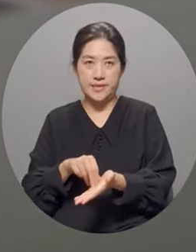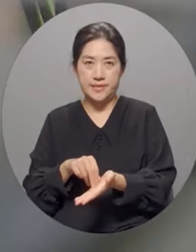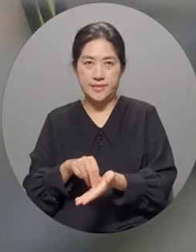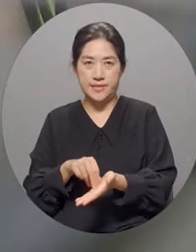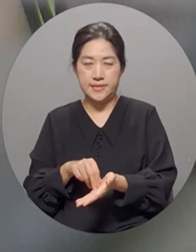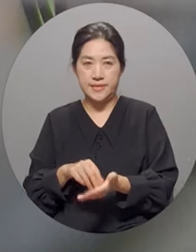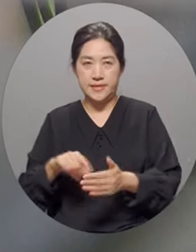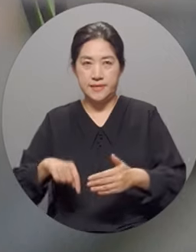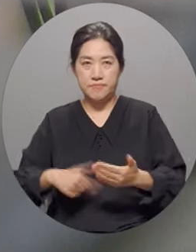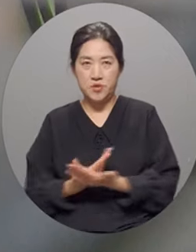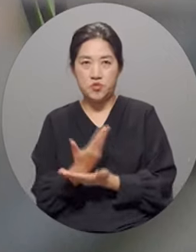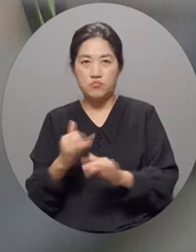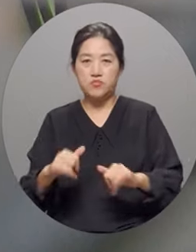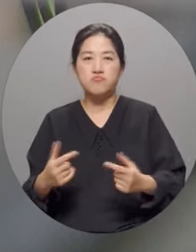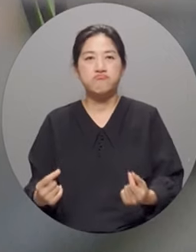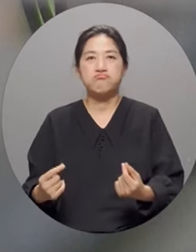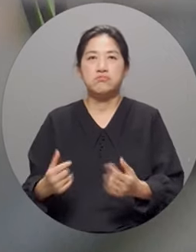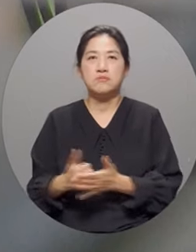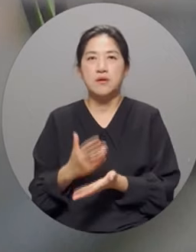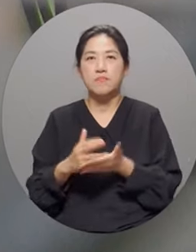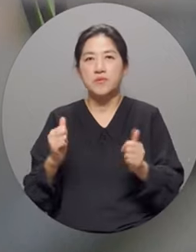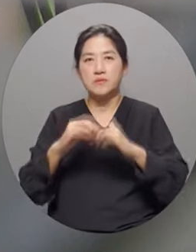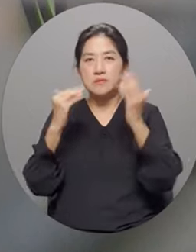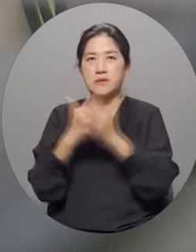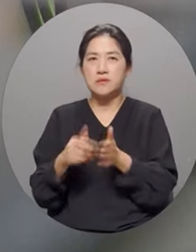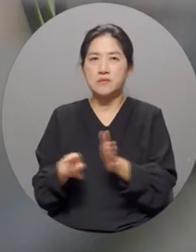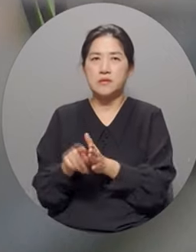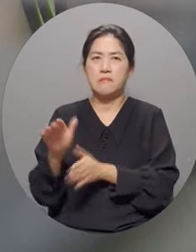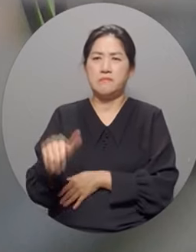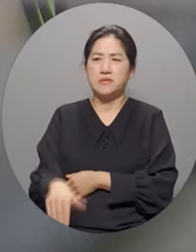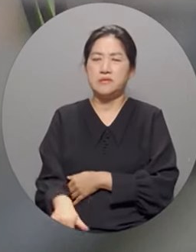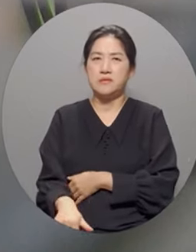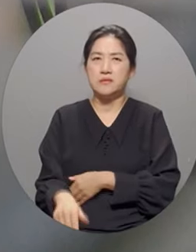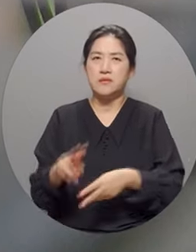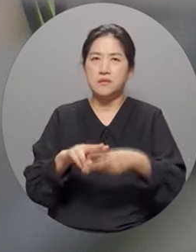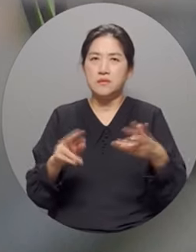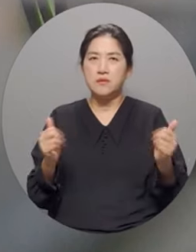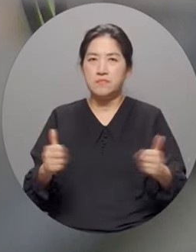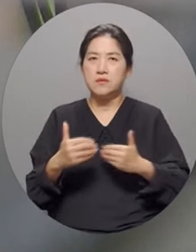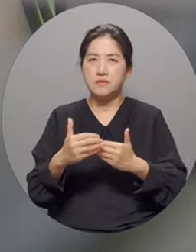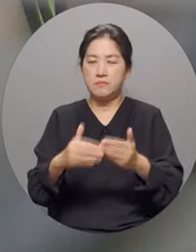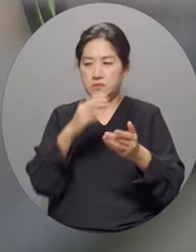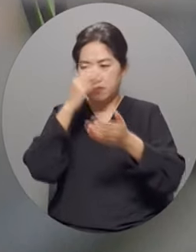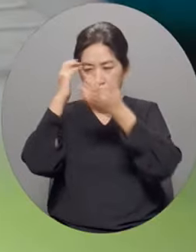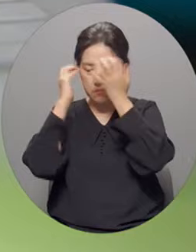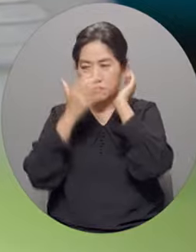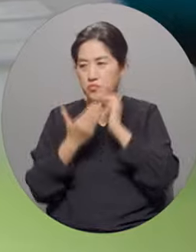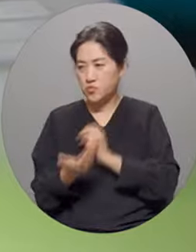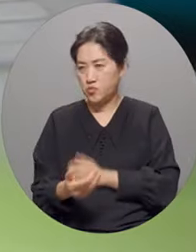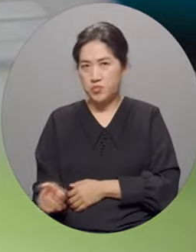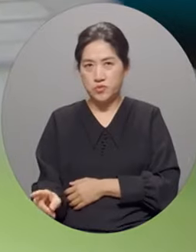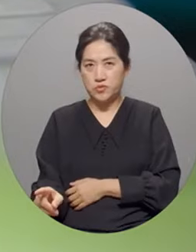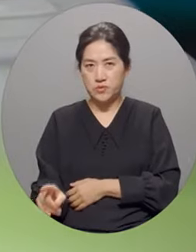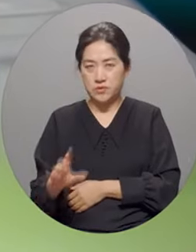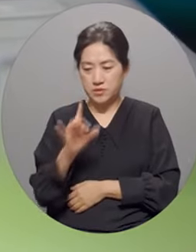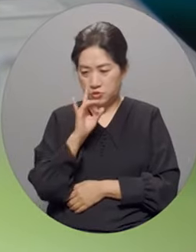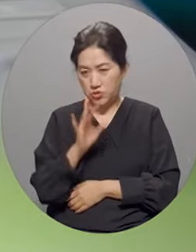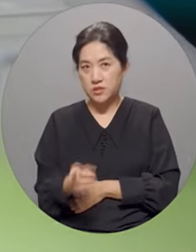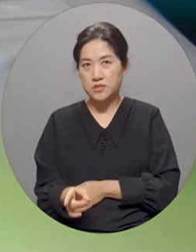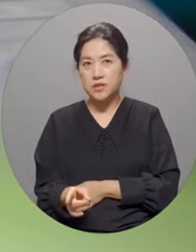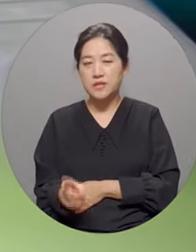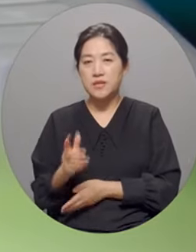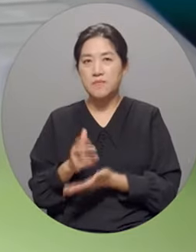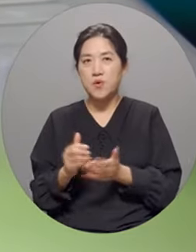대표 를 정당화해 변호사에 대한 사회적 신뢰를 떨어뜨리고 형사 사법 절차에 혼선을 졌다는 이유입니다 해당